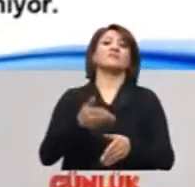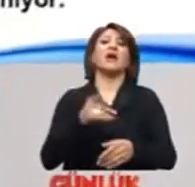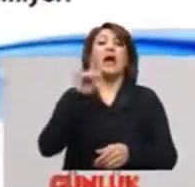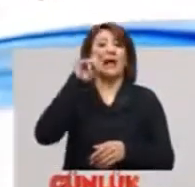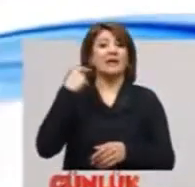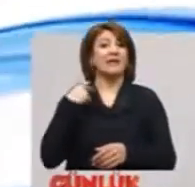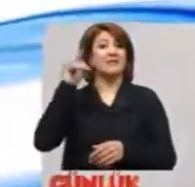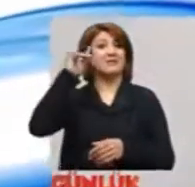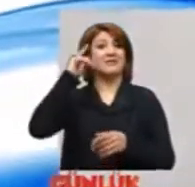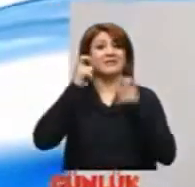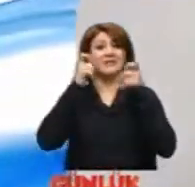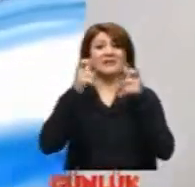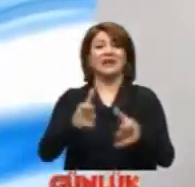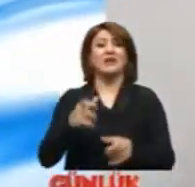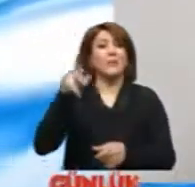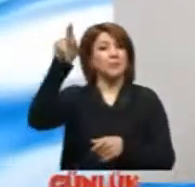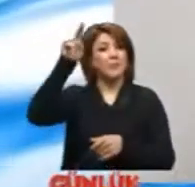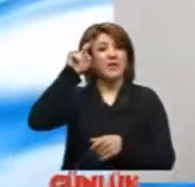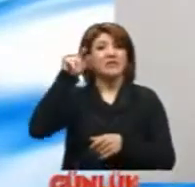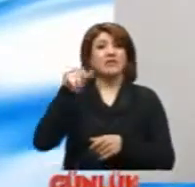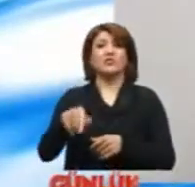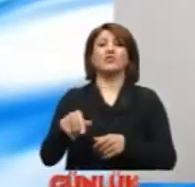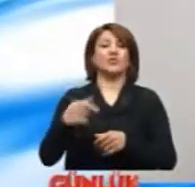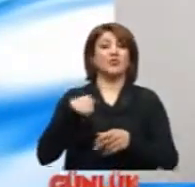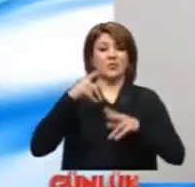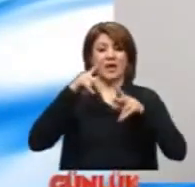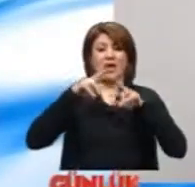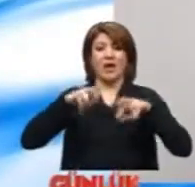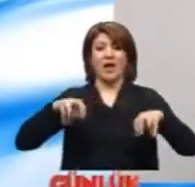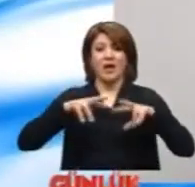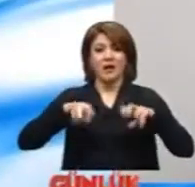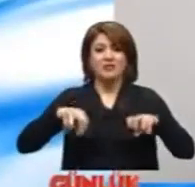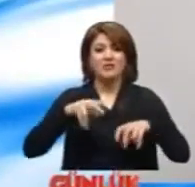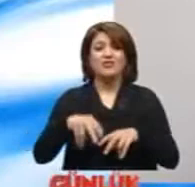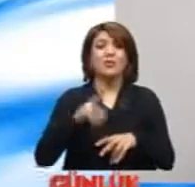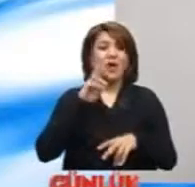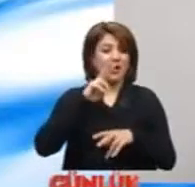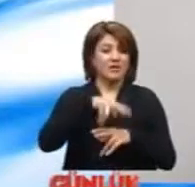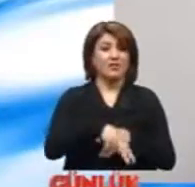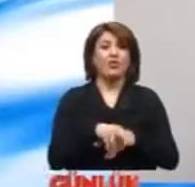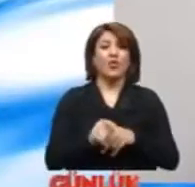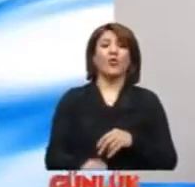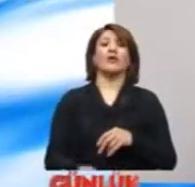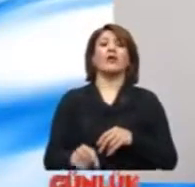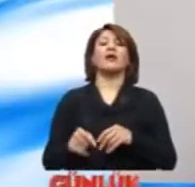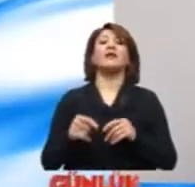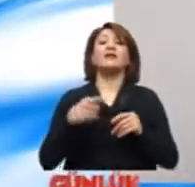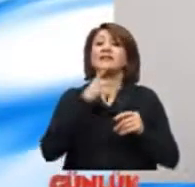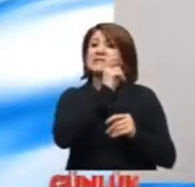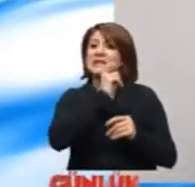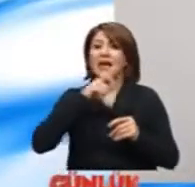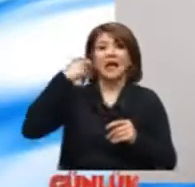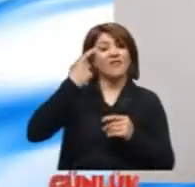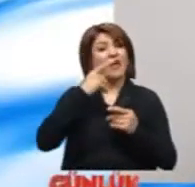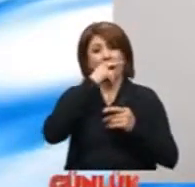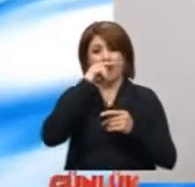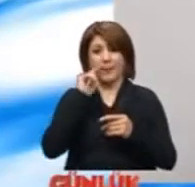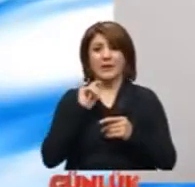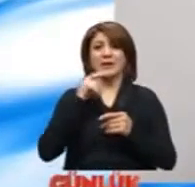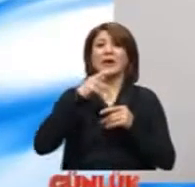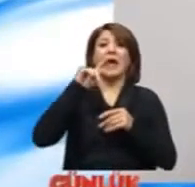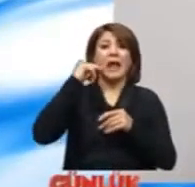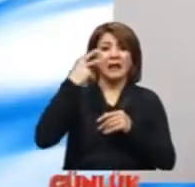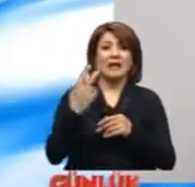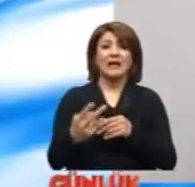Erkeklerin dikkatini. Psikolog Barnaby Dixon'ın başını çektiği bir ekibin detaylı araştırmasının sonucuna göre sakallı ve bıyıklı erkekler